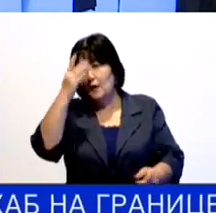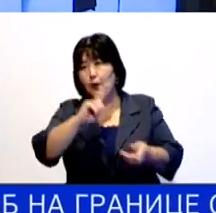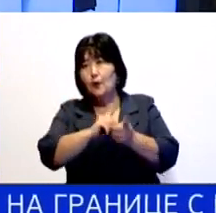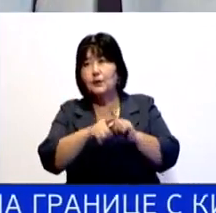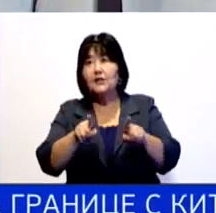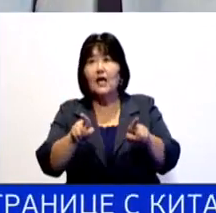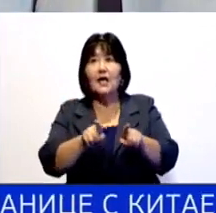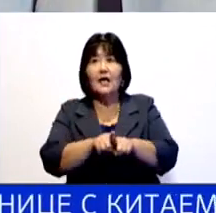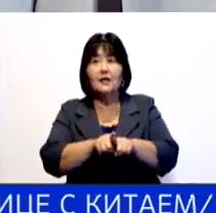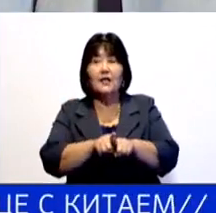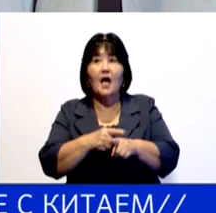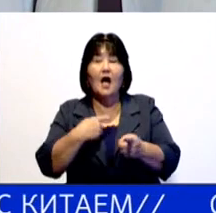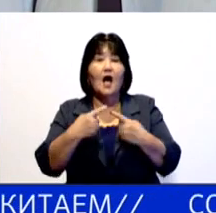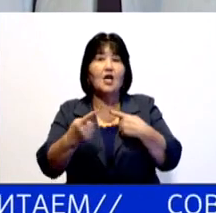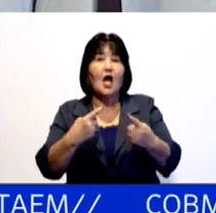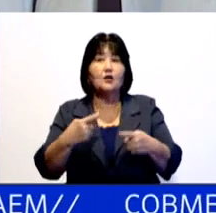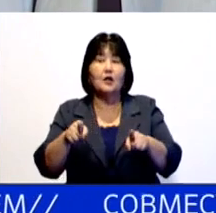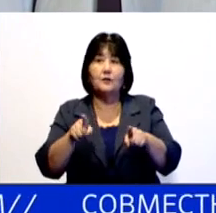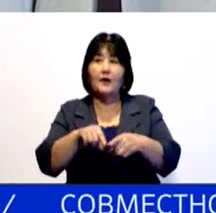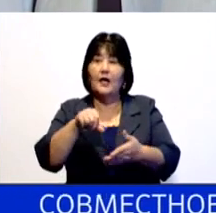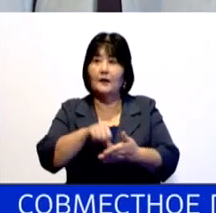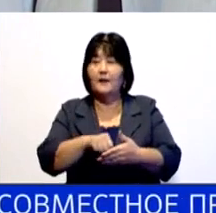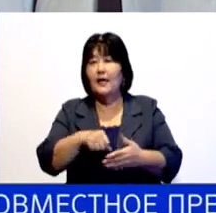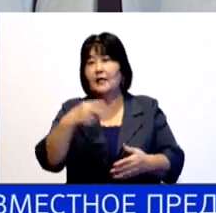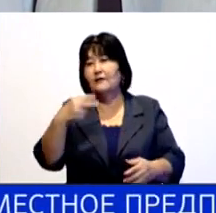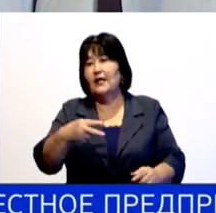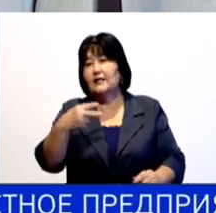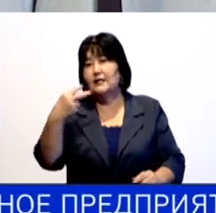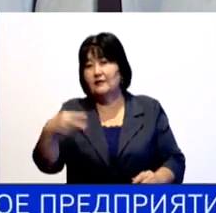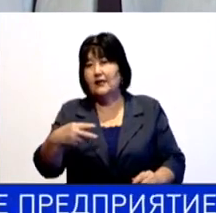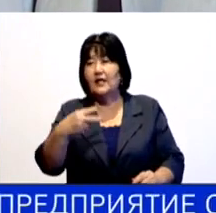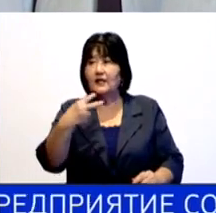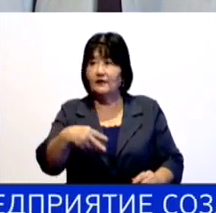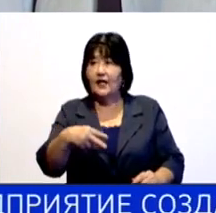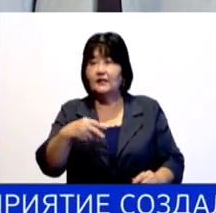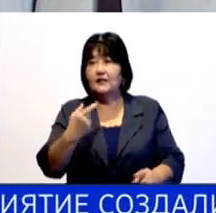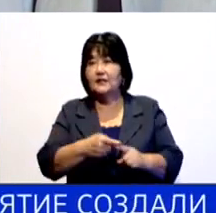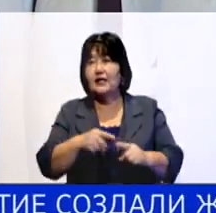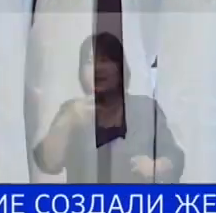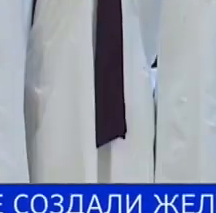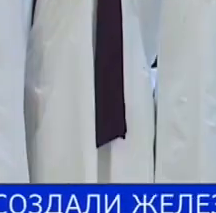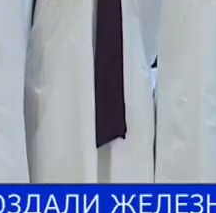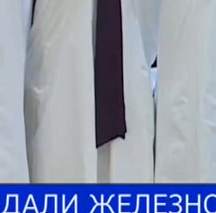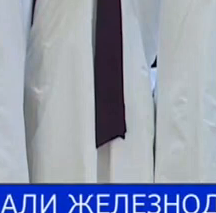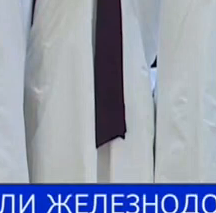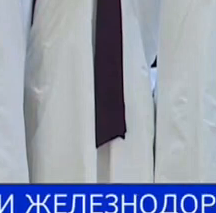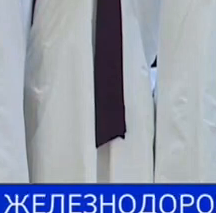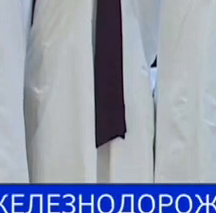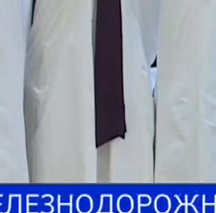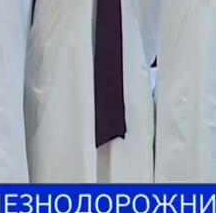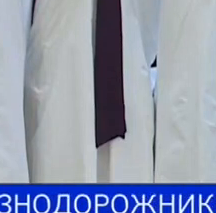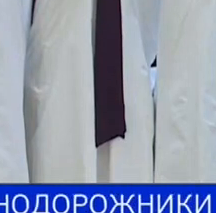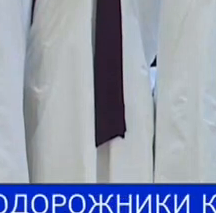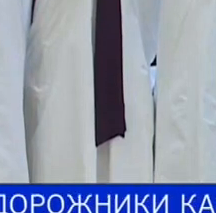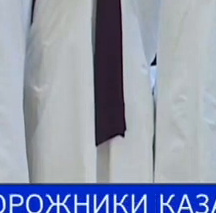как разговор. Проходит он в формате 20-20, 20 слайдов за 20 секунд. То есть спикер